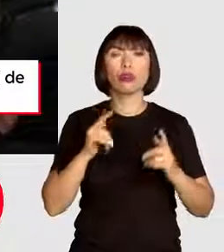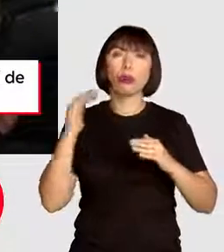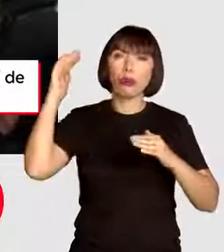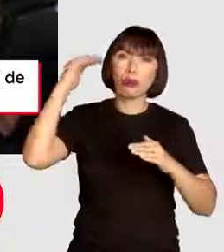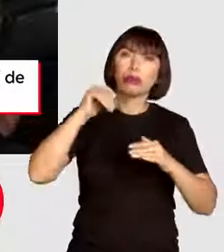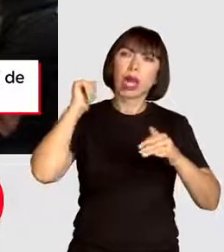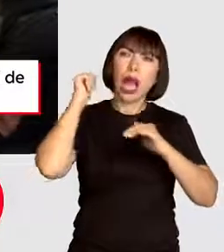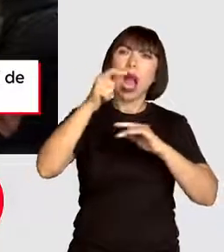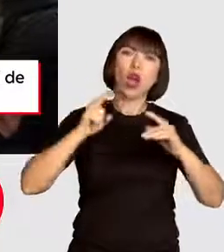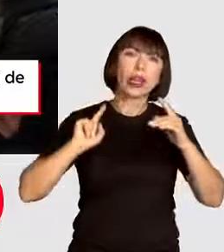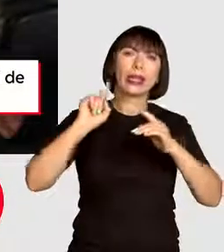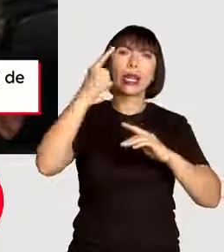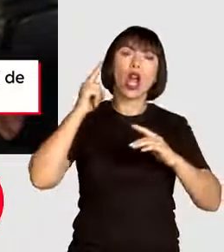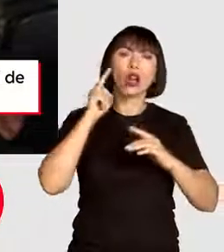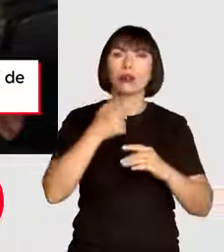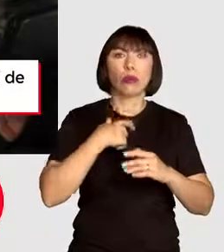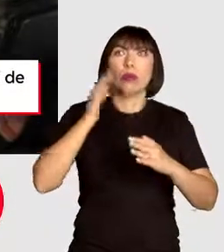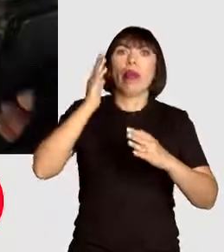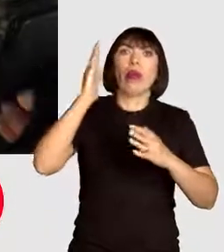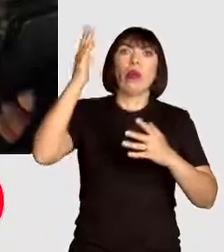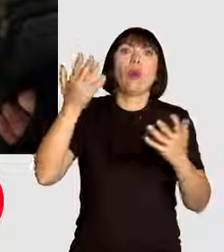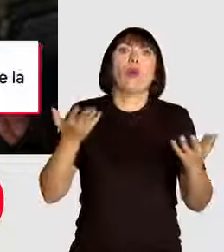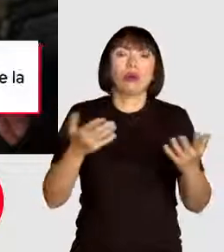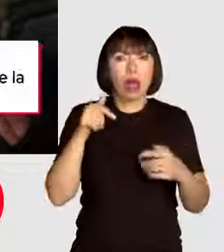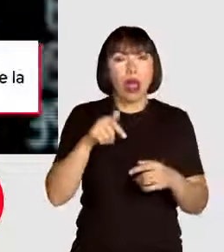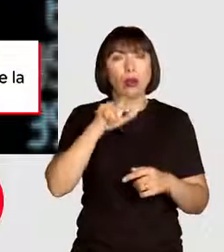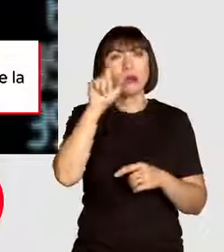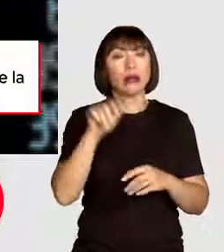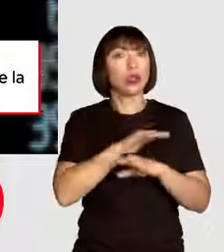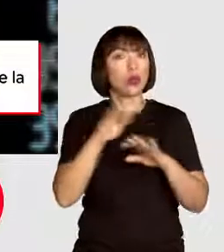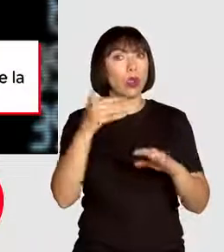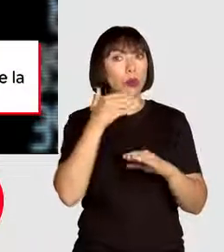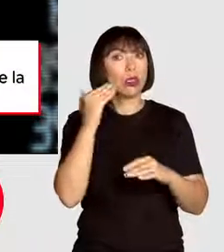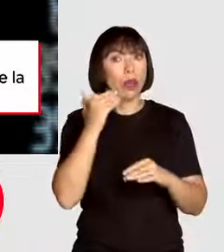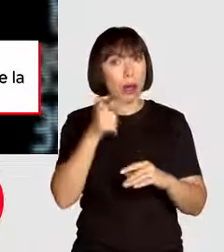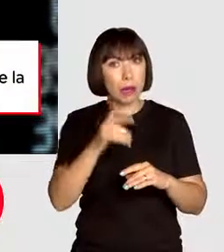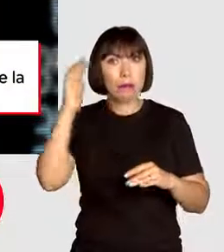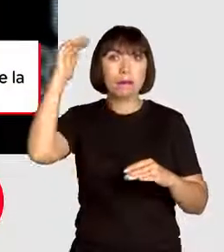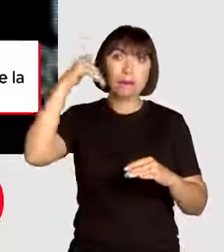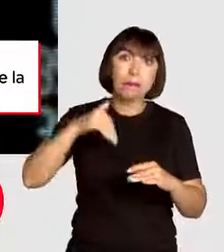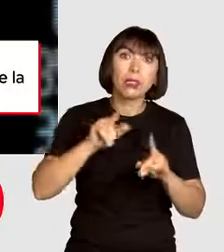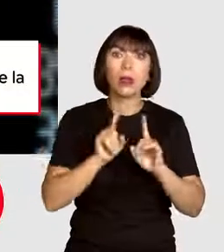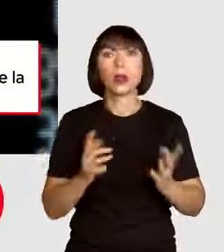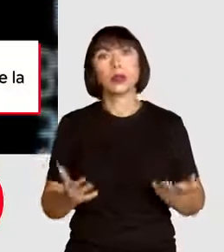recordul pe record nu putea merge așa la infinit Întrebarea este acum Dacă toate bursa americană se va molipsi de la ele